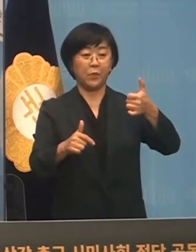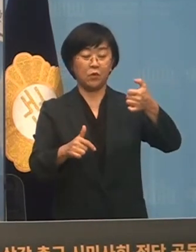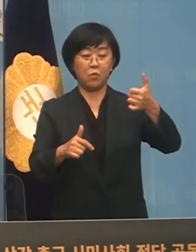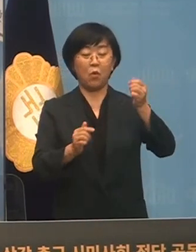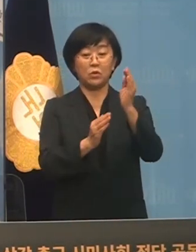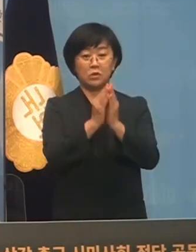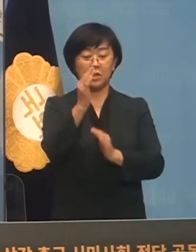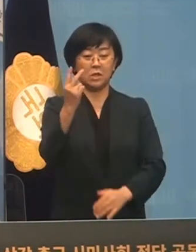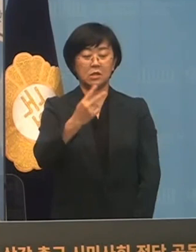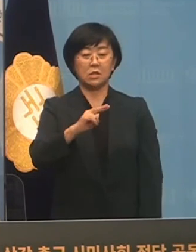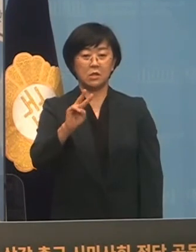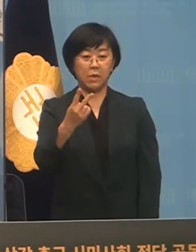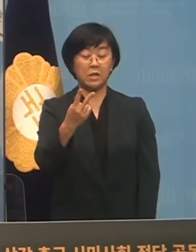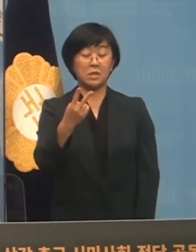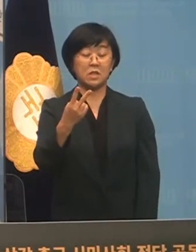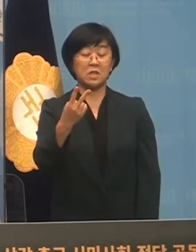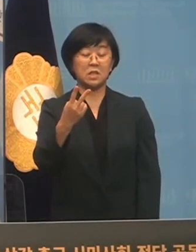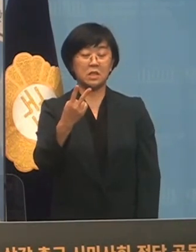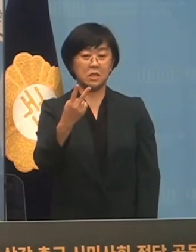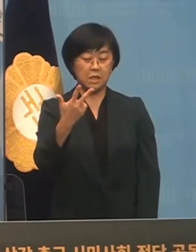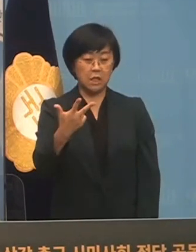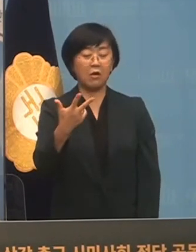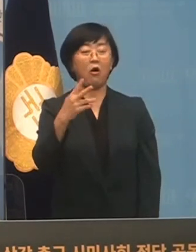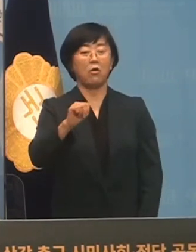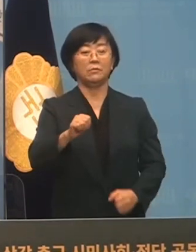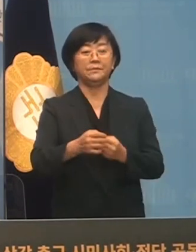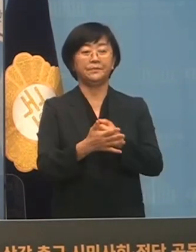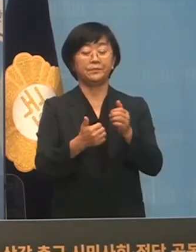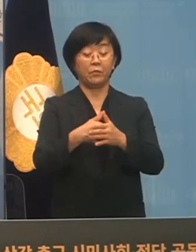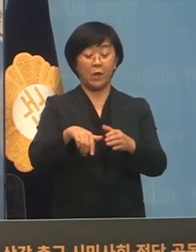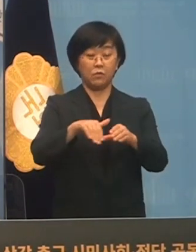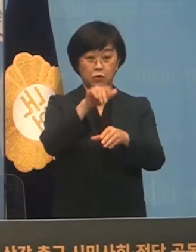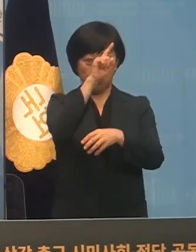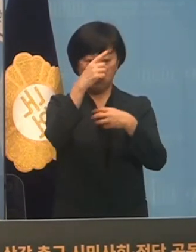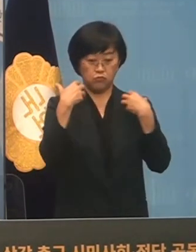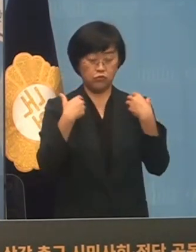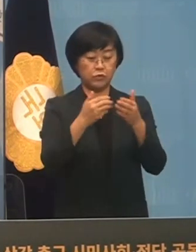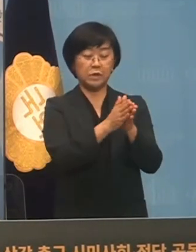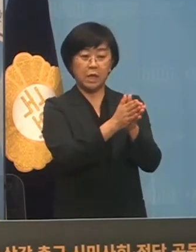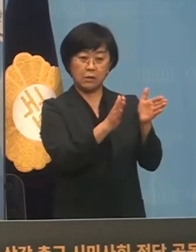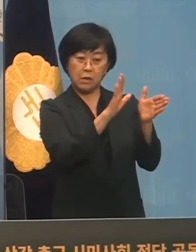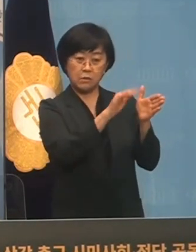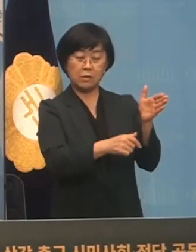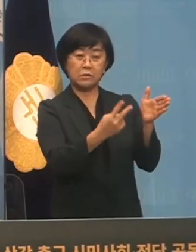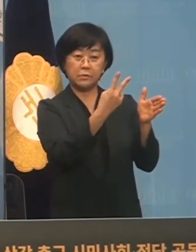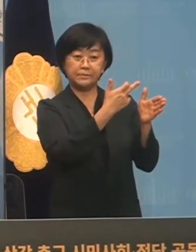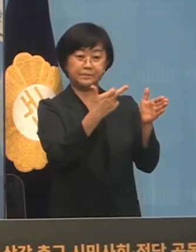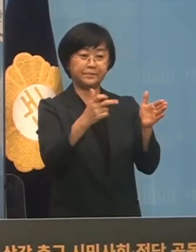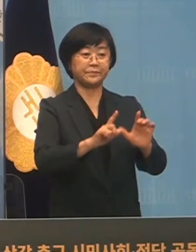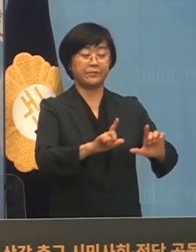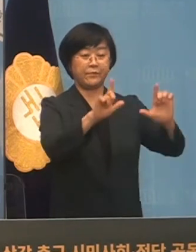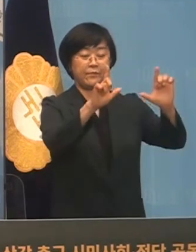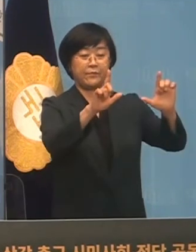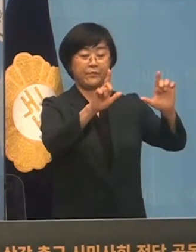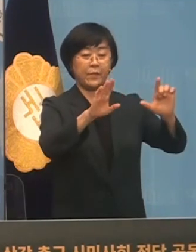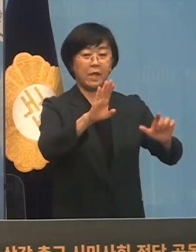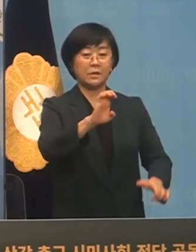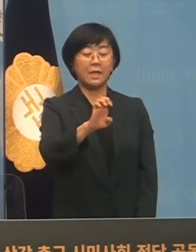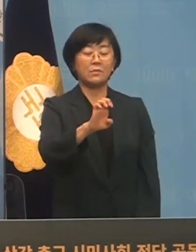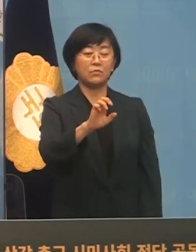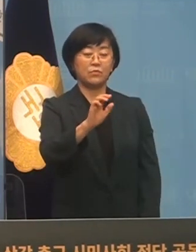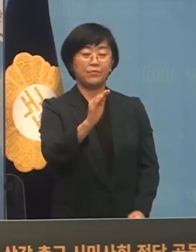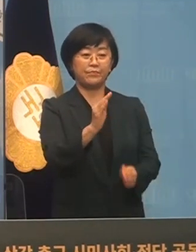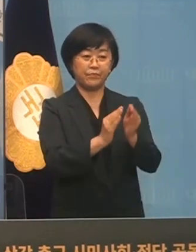55조 2,277억 원입니다. 문재인 정부 임기가 시작된 2017년에